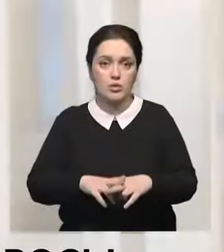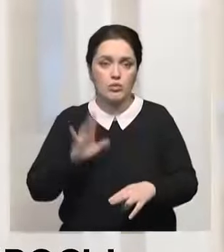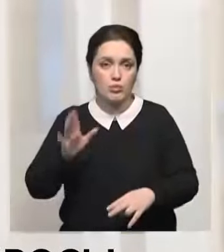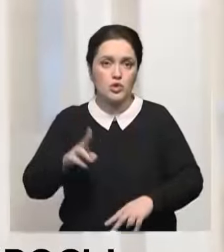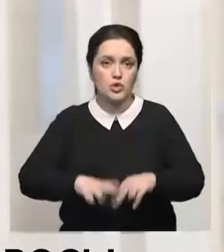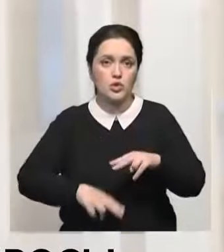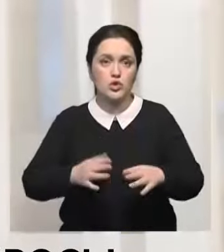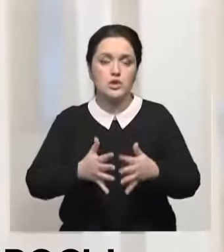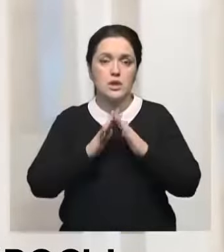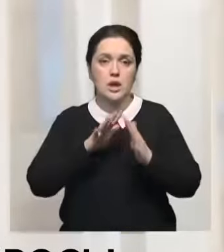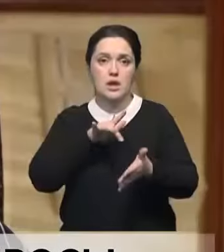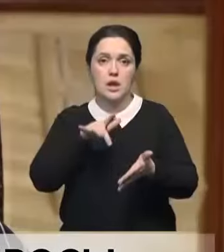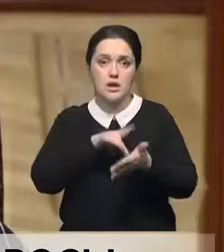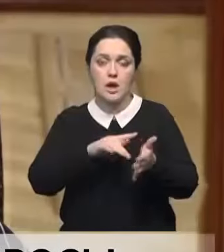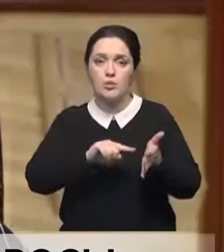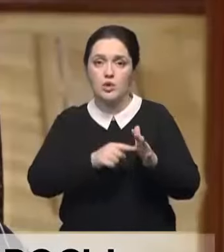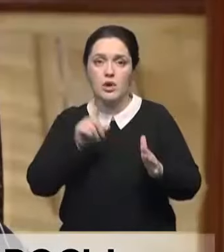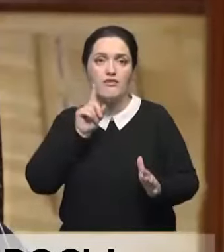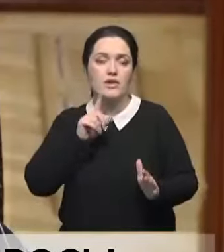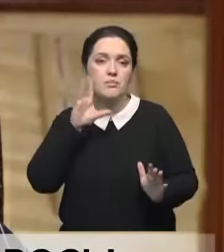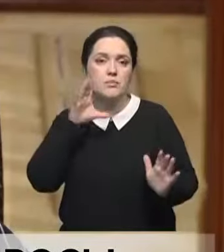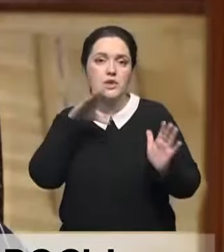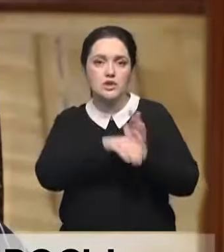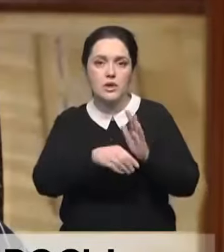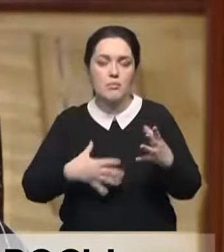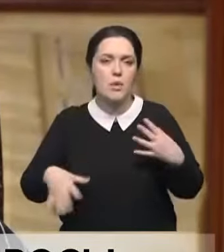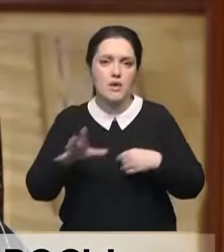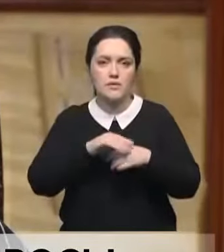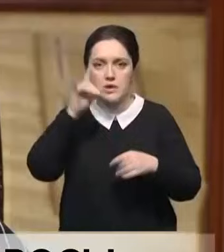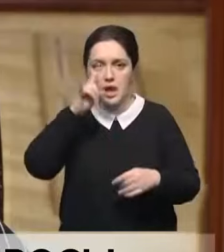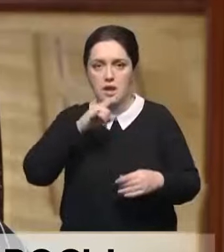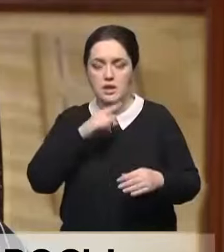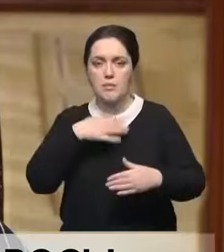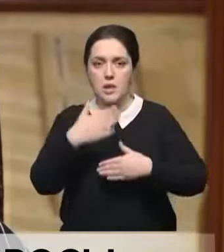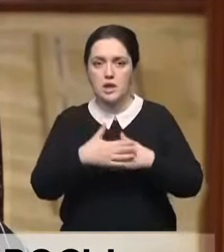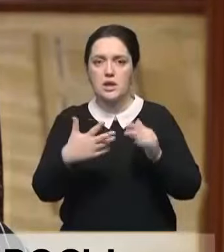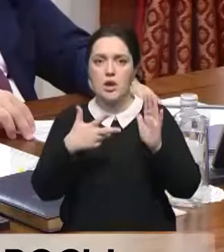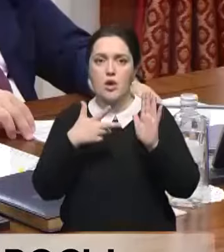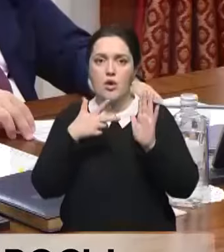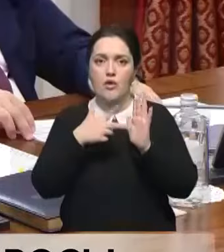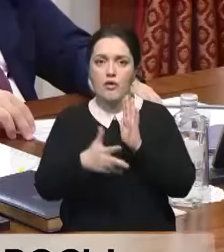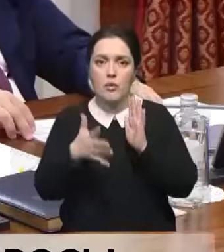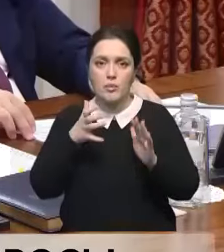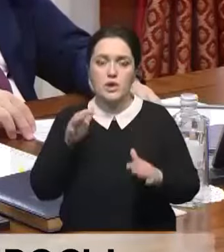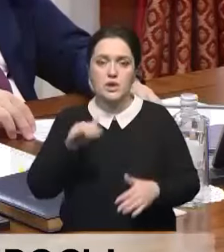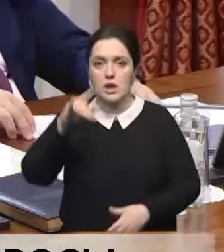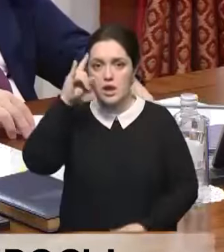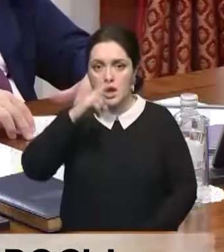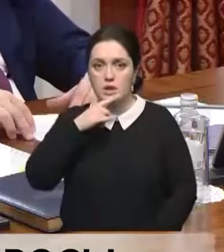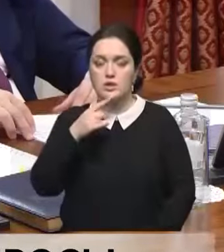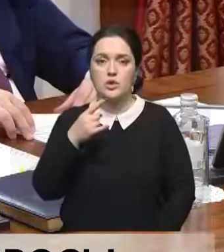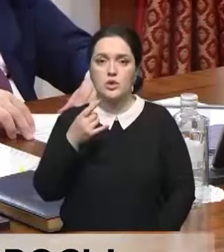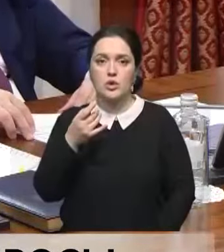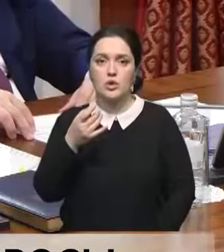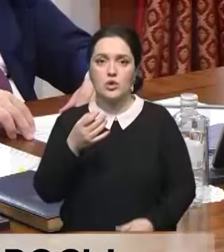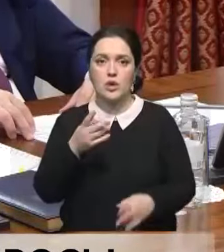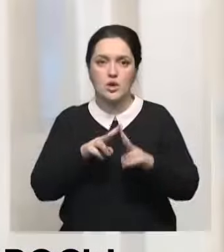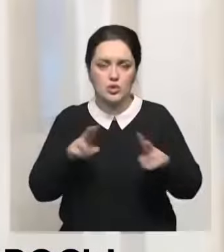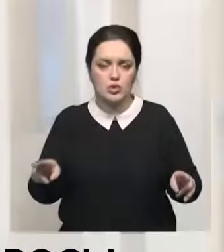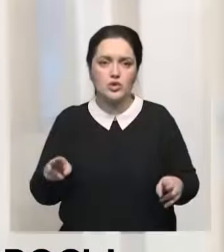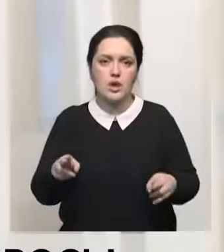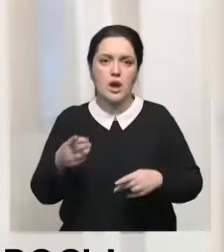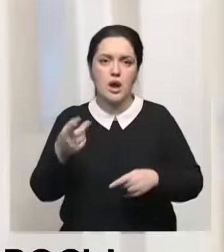в регионах. В пунктах временного проживания по всей стране остаются сейчас почти 8500 казахстанцев. Еще столько же уже